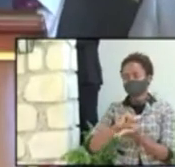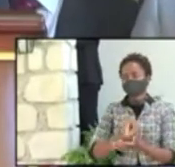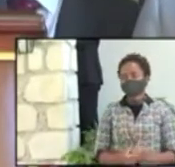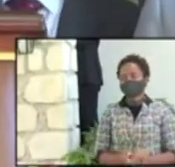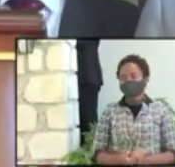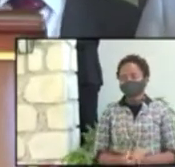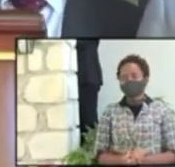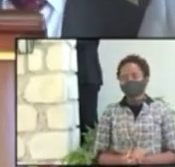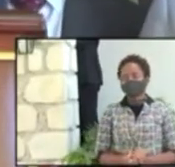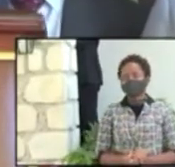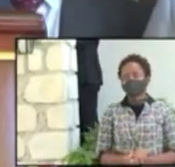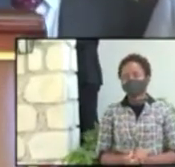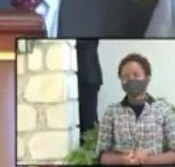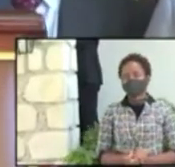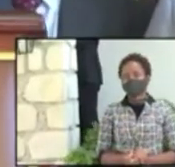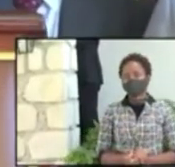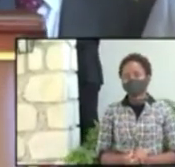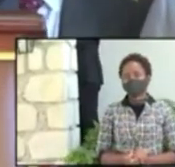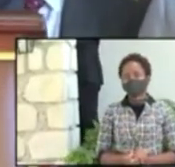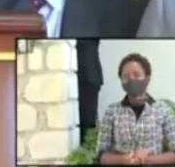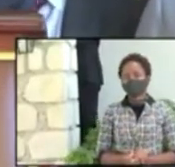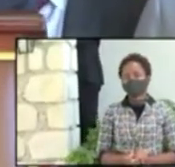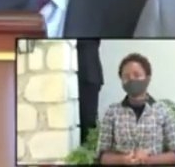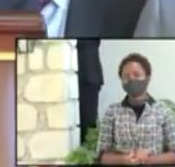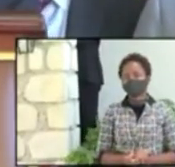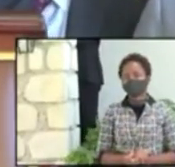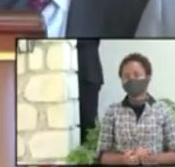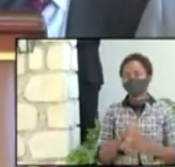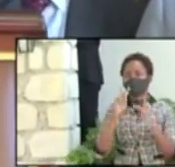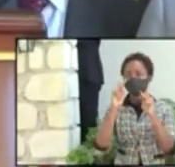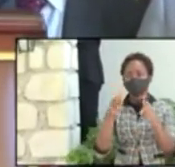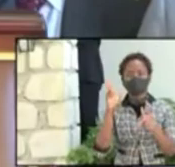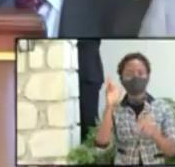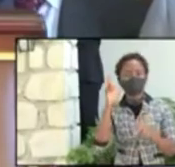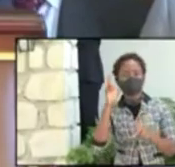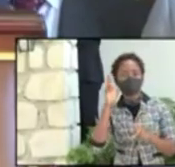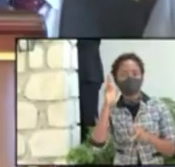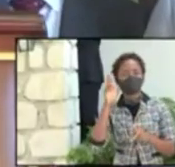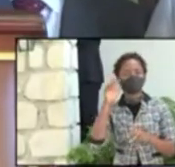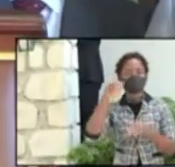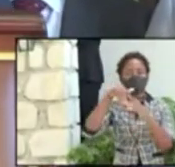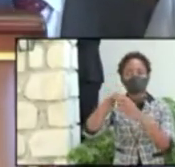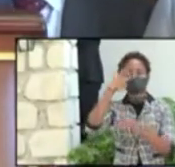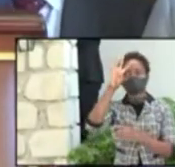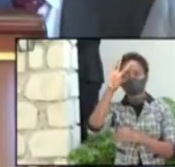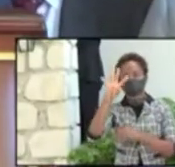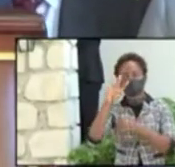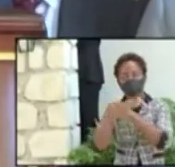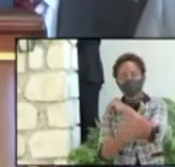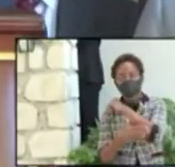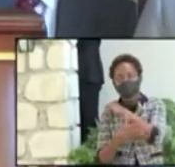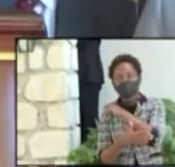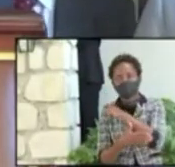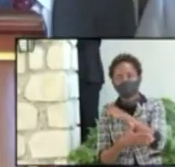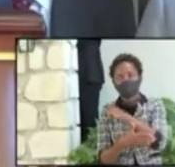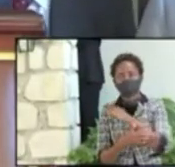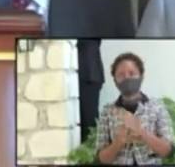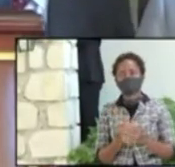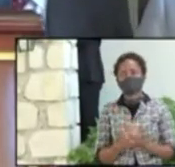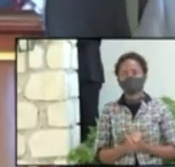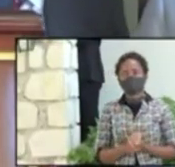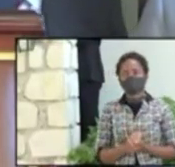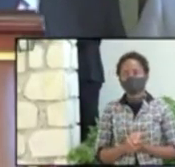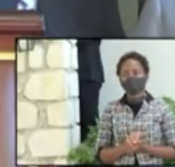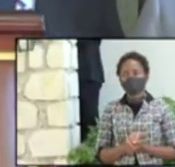OK, très bien. Ça veut dire mon côté paysan cap tande nous dans quatre coins pays là, nous connaissons bien